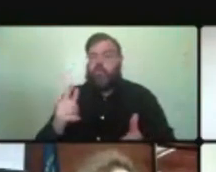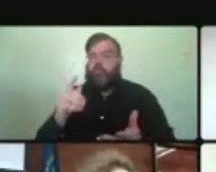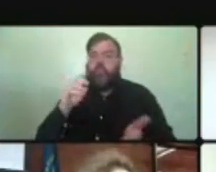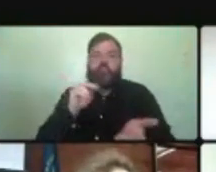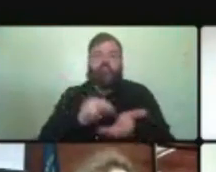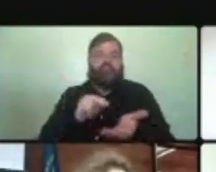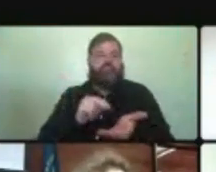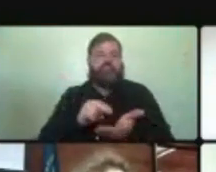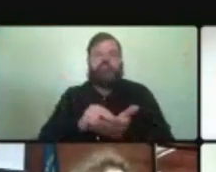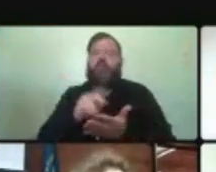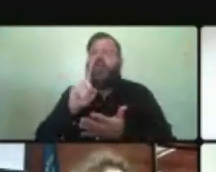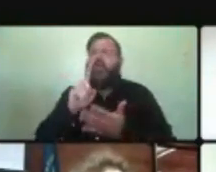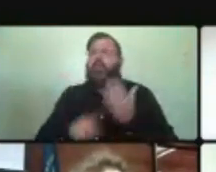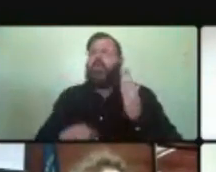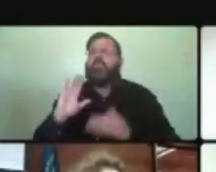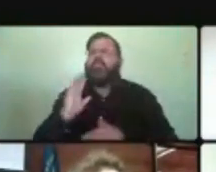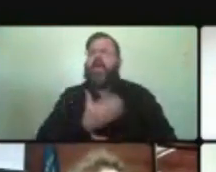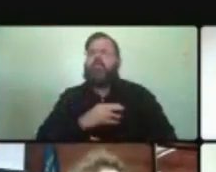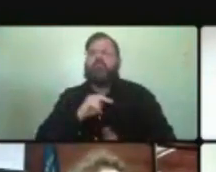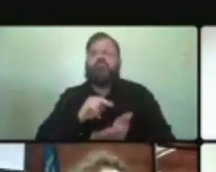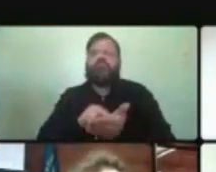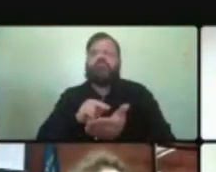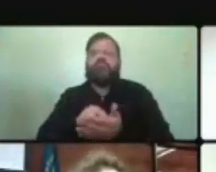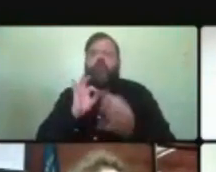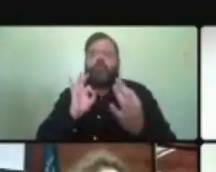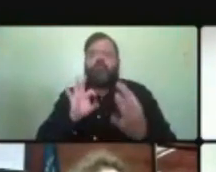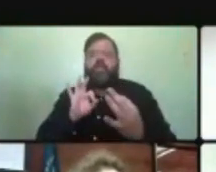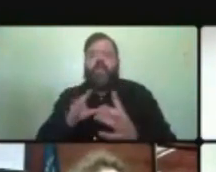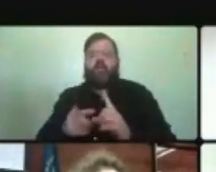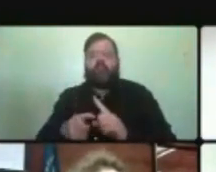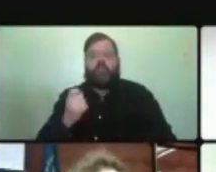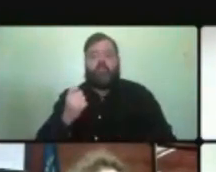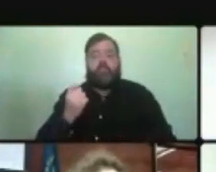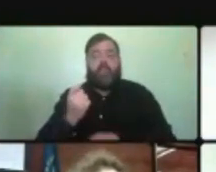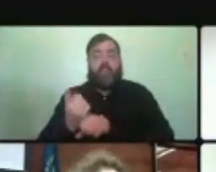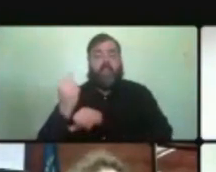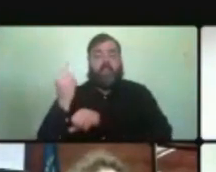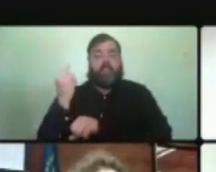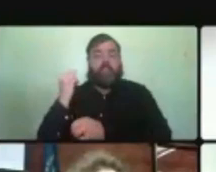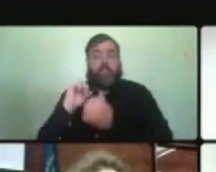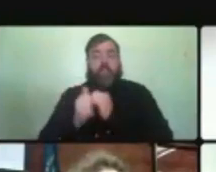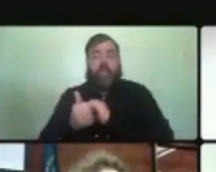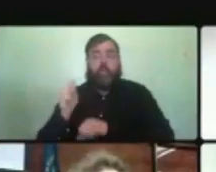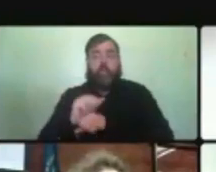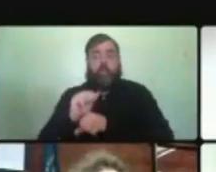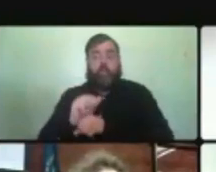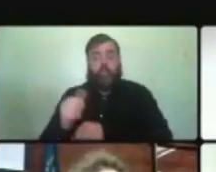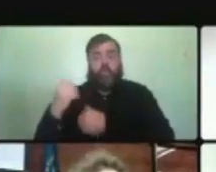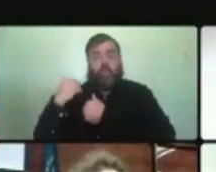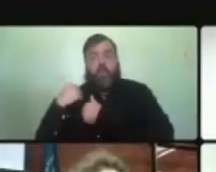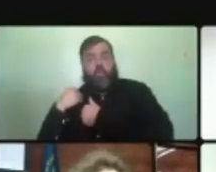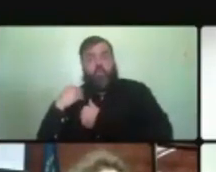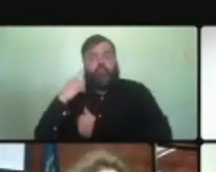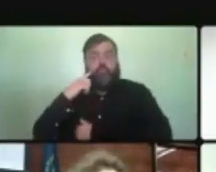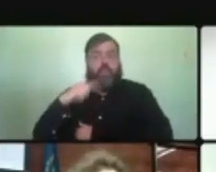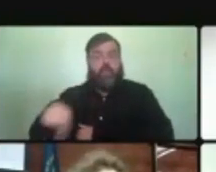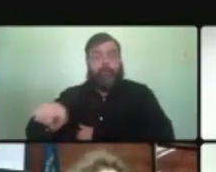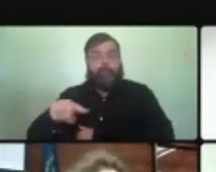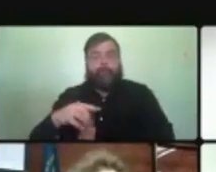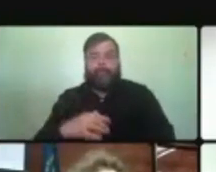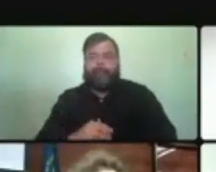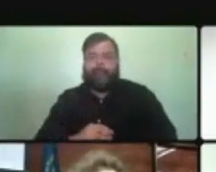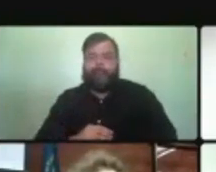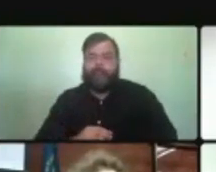Najua mwaka uliopita tulipeleka wauguzi katika mashule zetu. Maoni ya wauguzi hawa